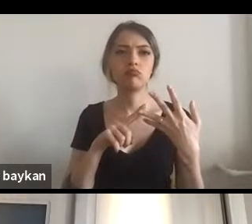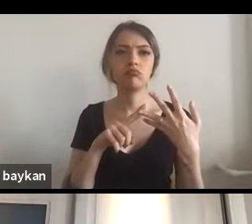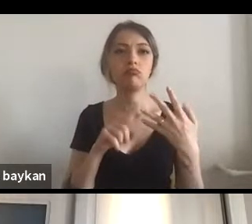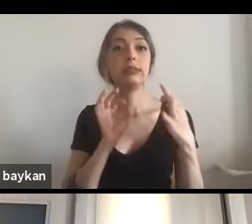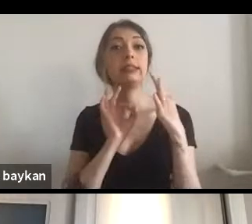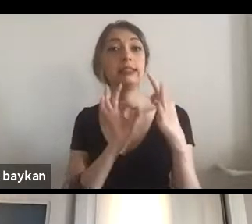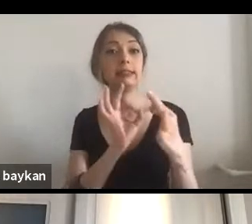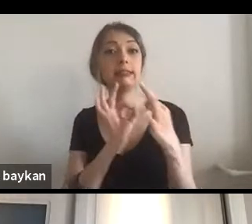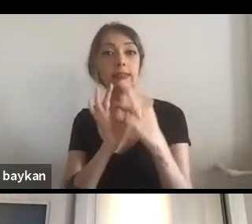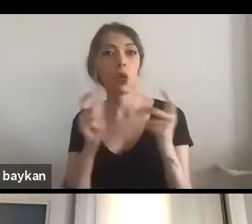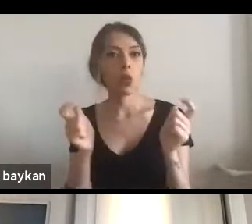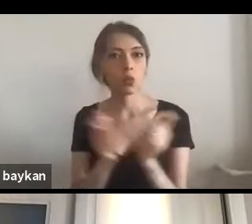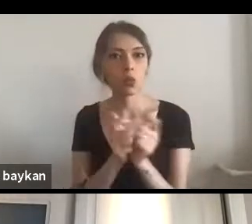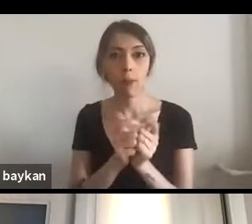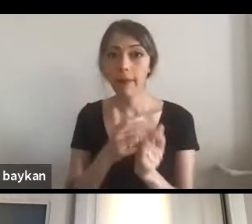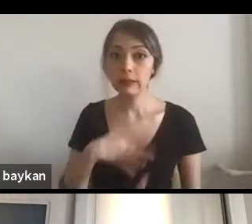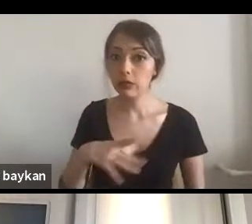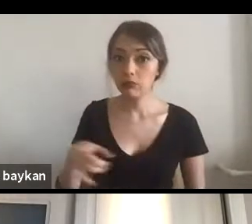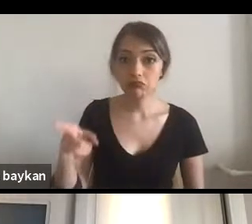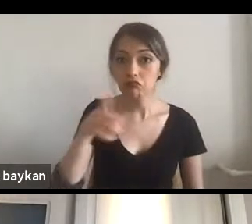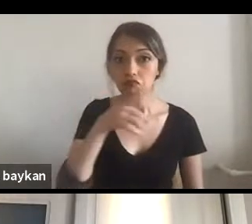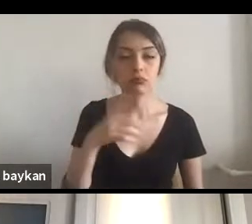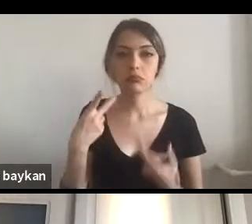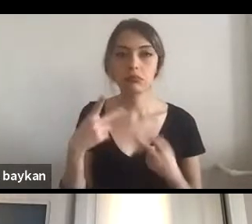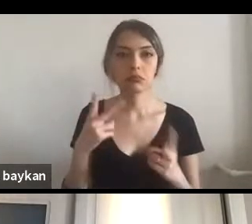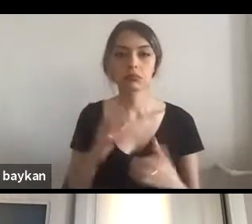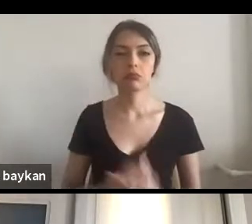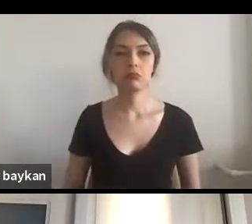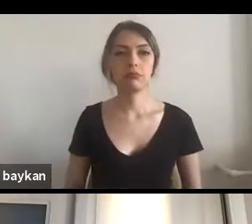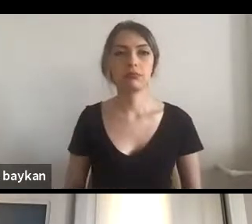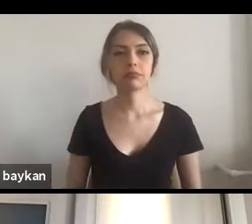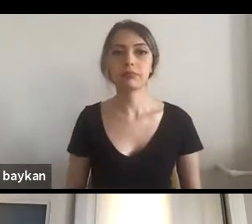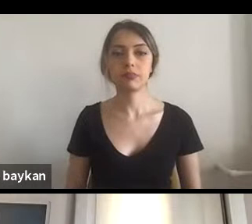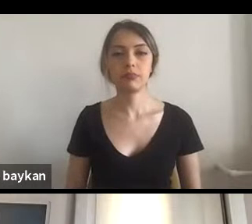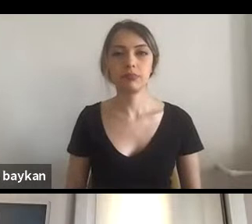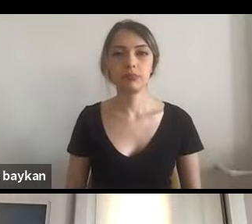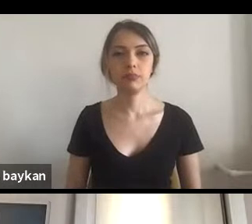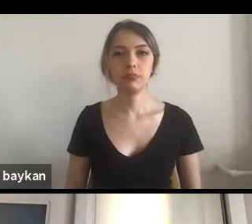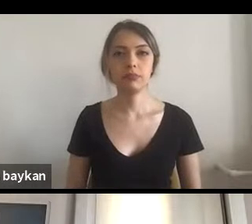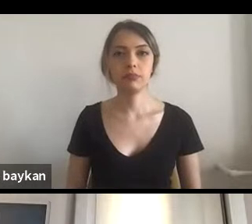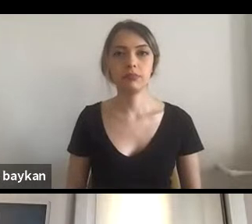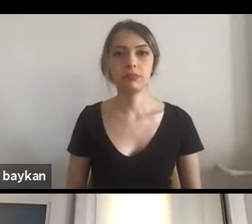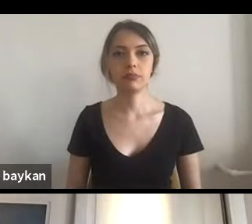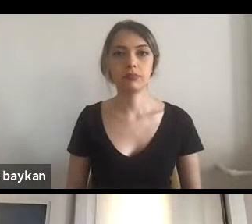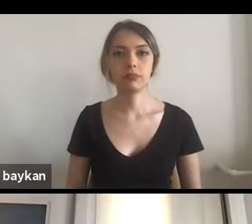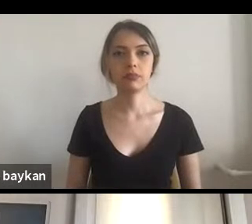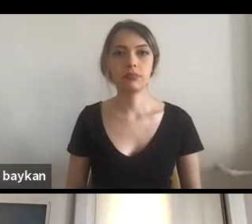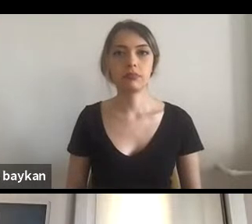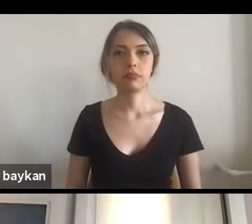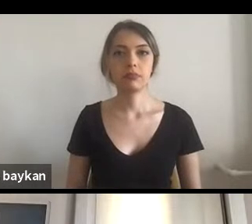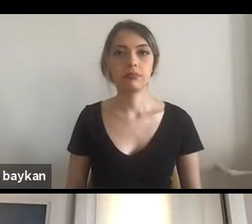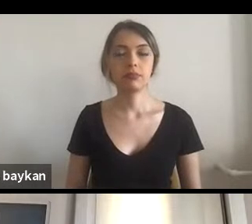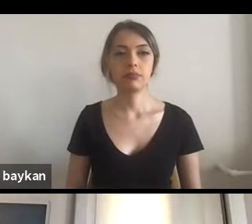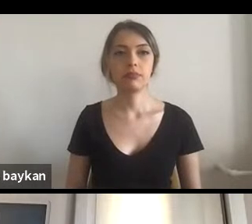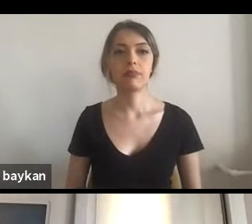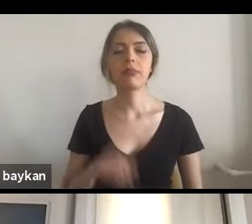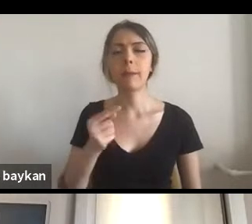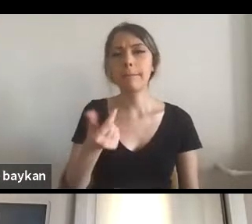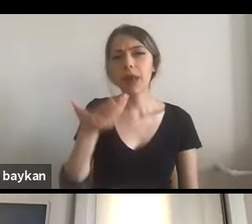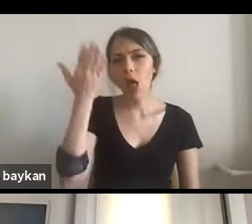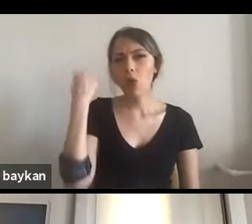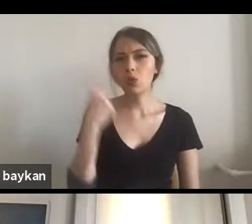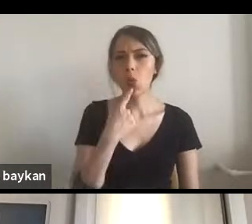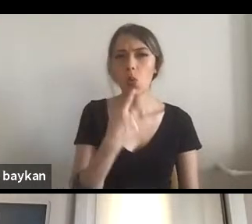toplantıları isteyebilirsiniz sivil toplum örgütleri olarak. Burada biraz önce hani